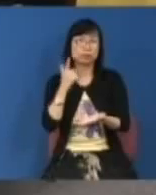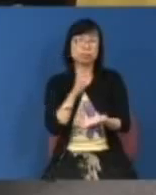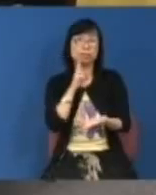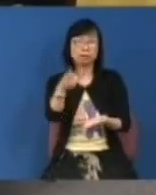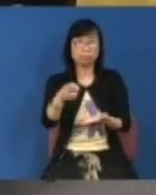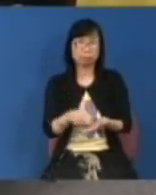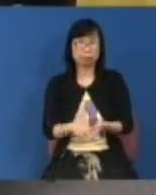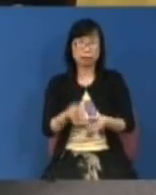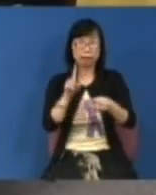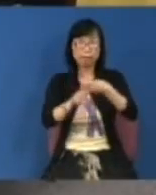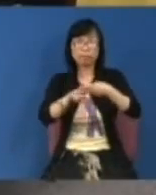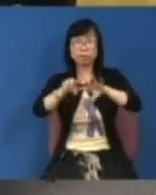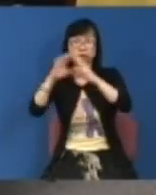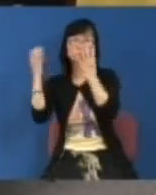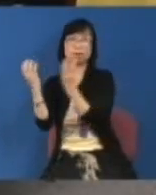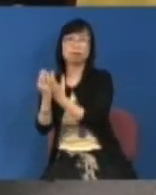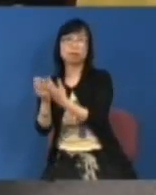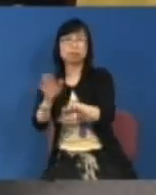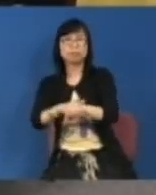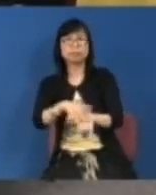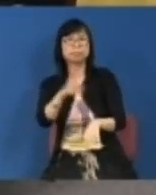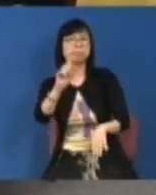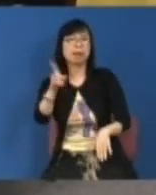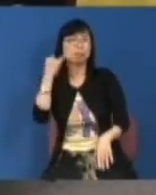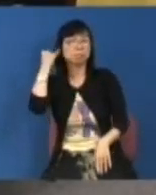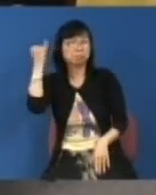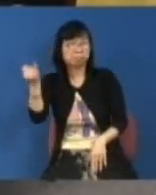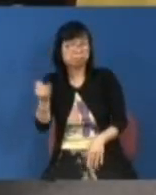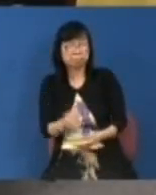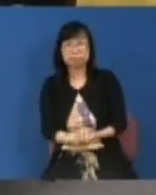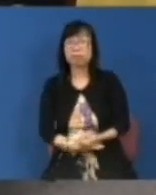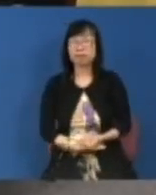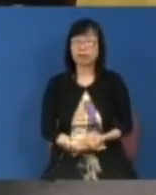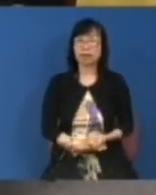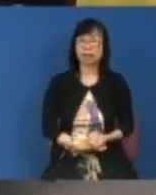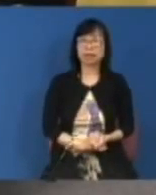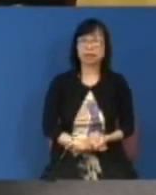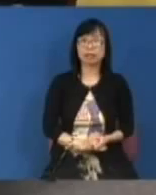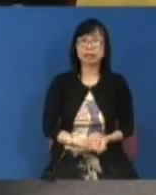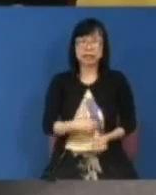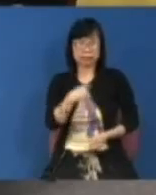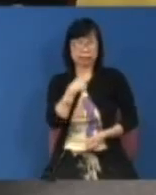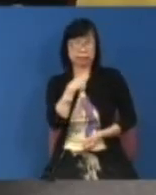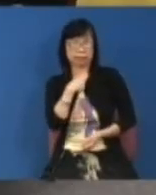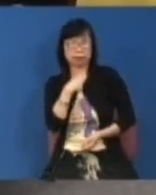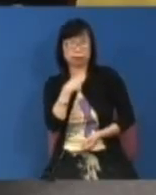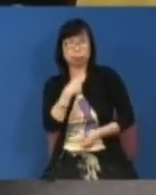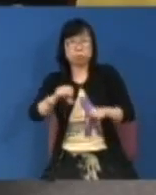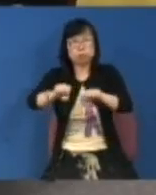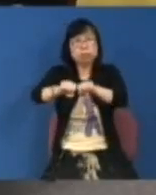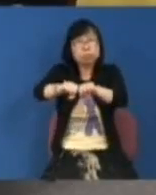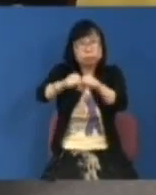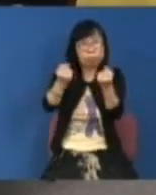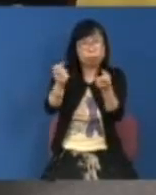主黨仲有咩？我都唔知佢剩低咗乜嘢，係咪啊？你話使唔使當日要用破門